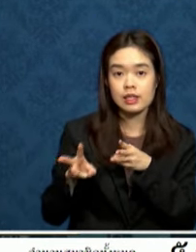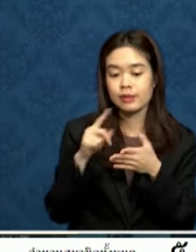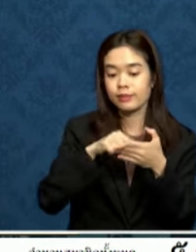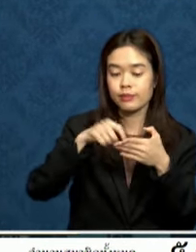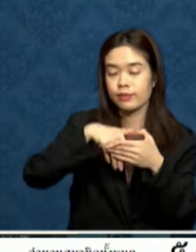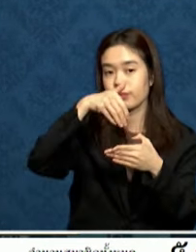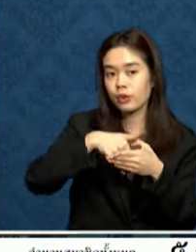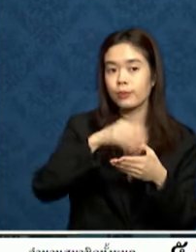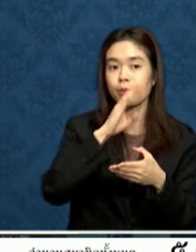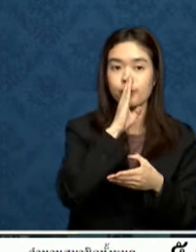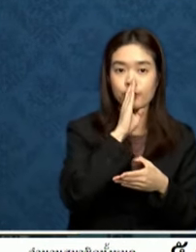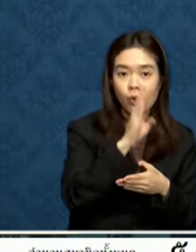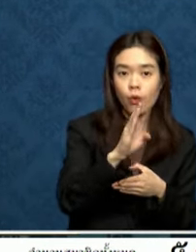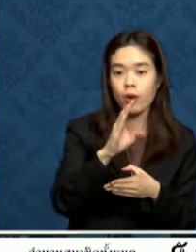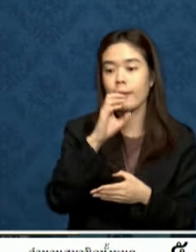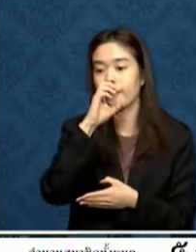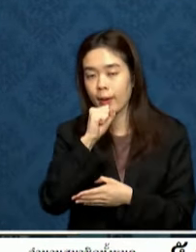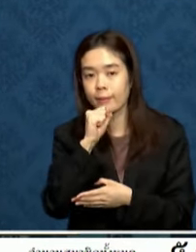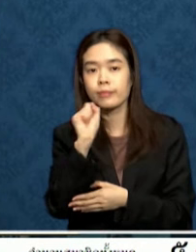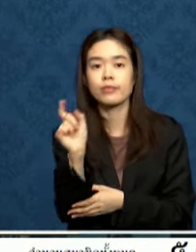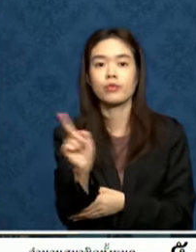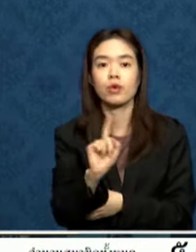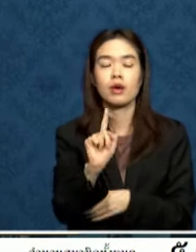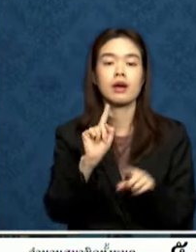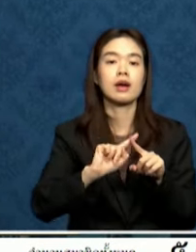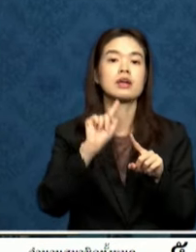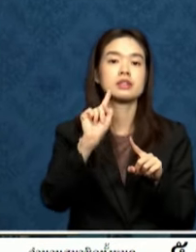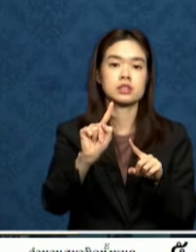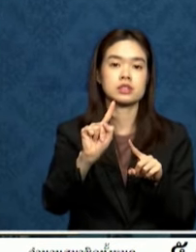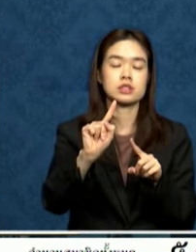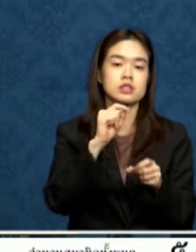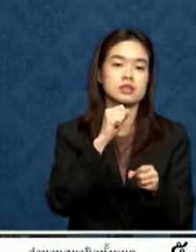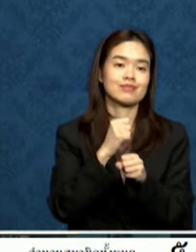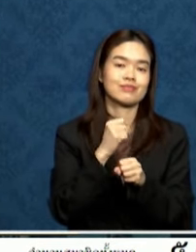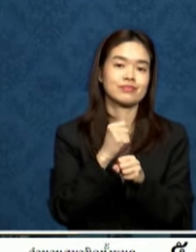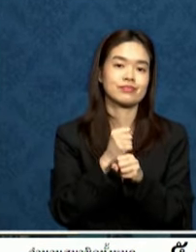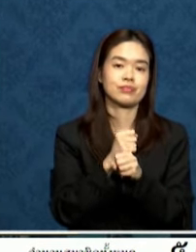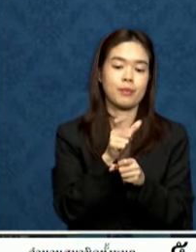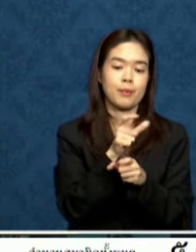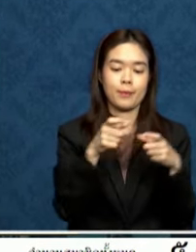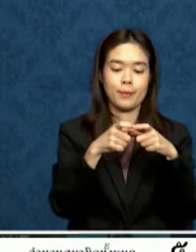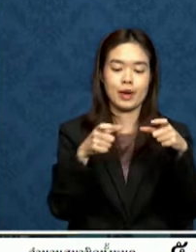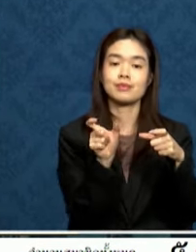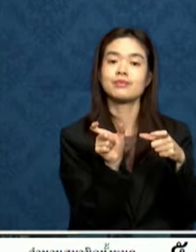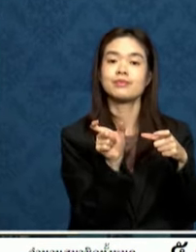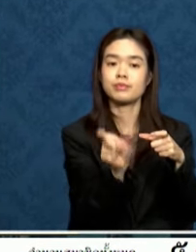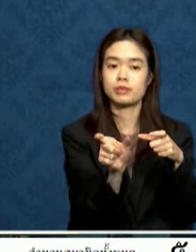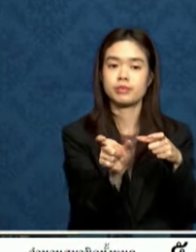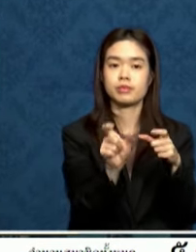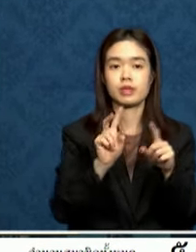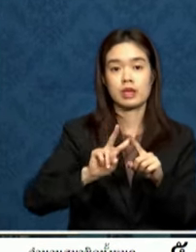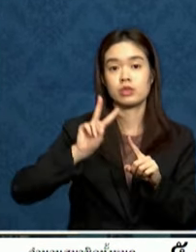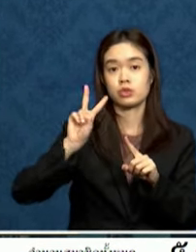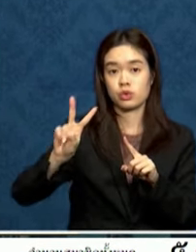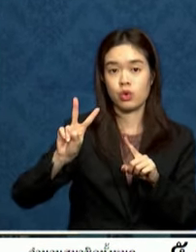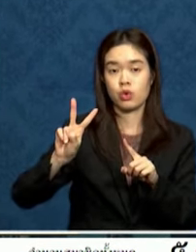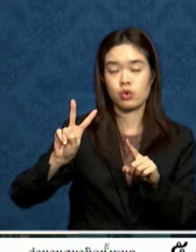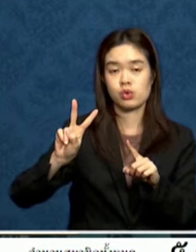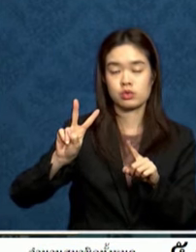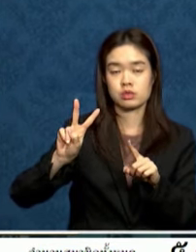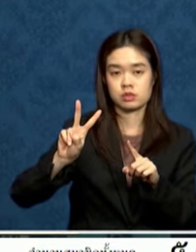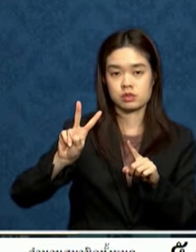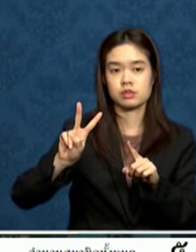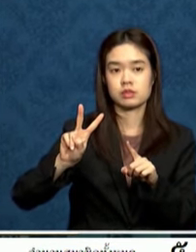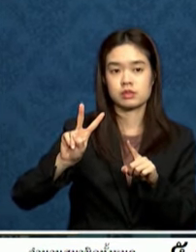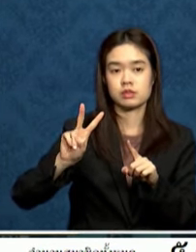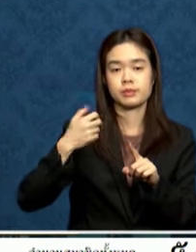และลับก็คือ1ออกเสียงโดยการกระทำโดยใช้บัตรออกเสียง 2ออกเสียงโดยการ